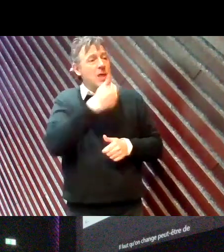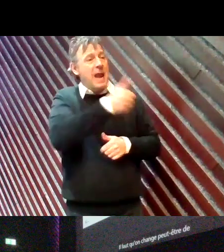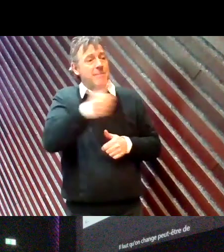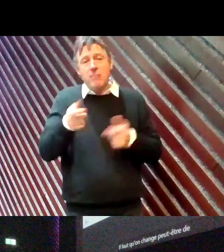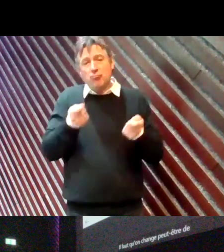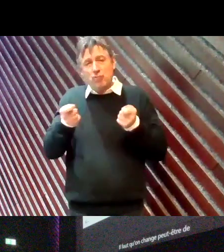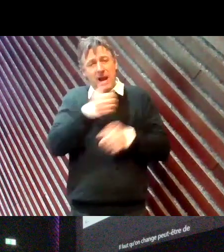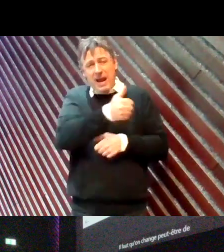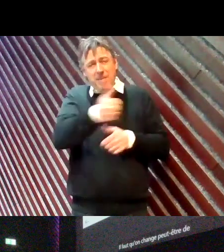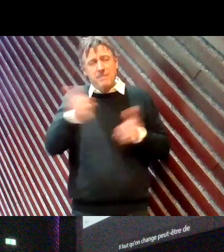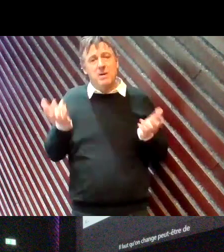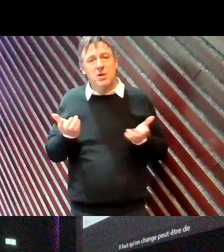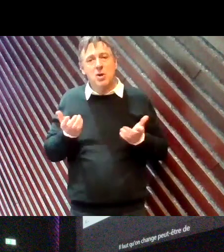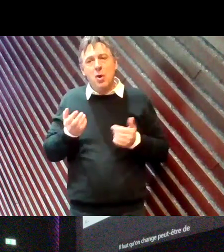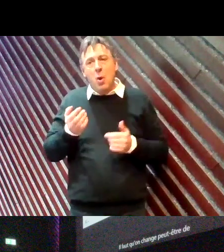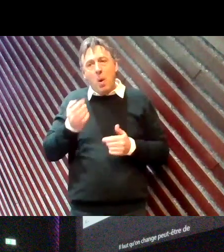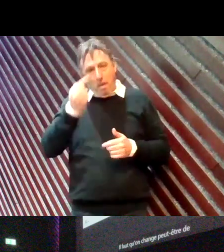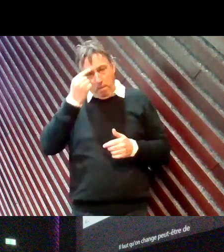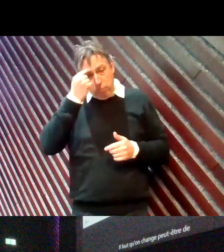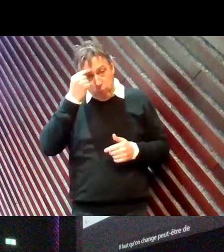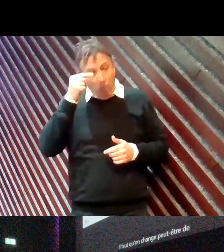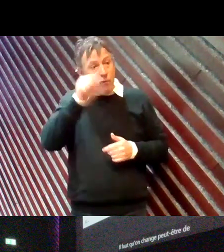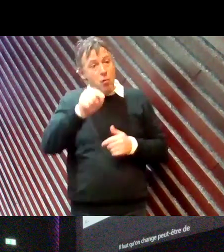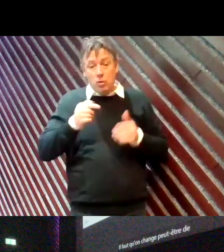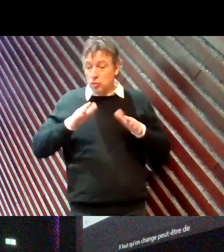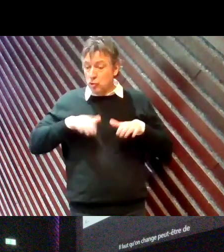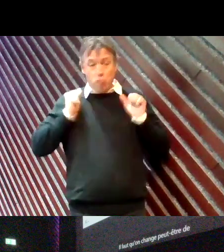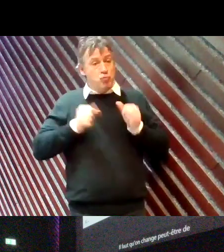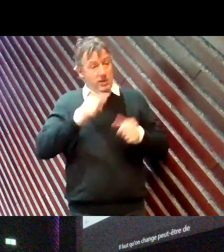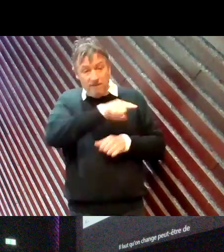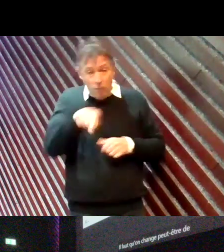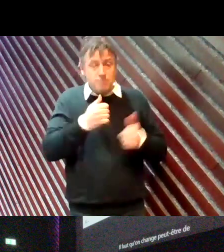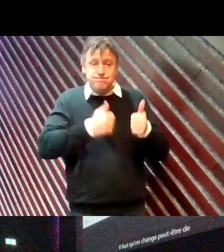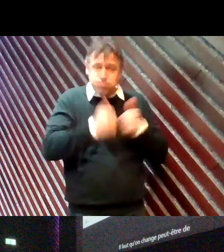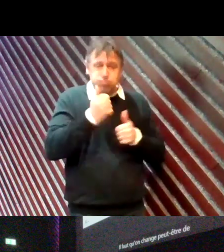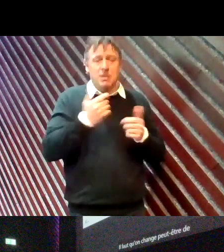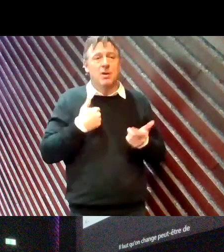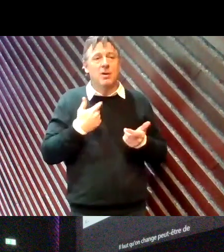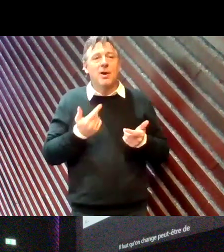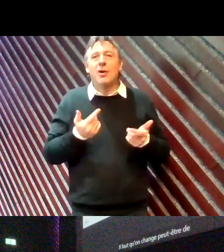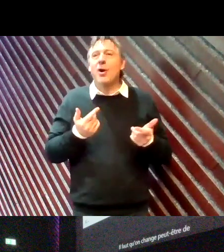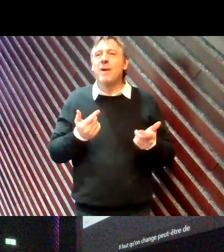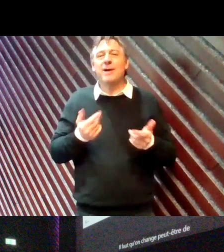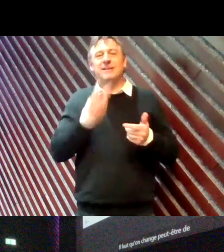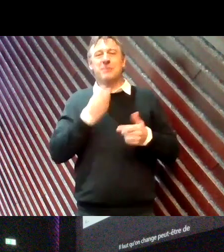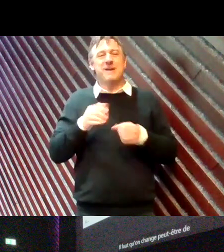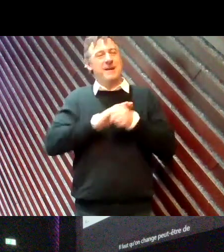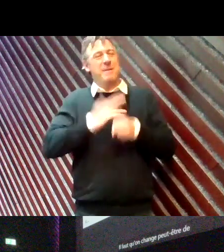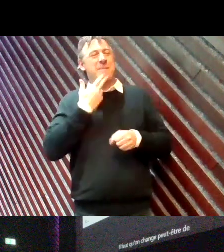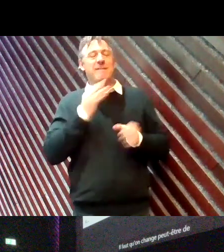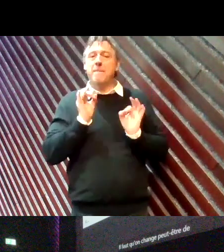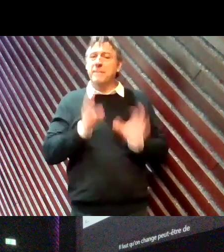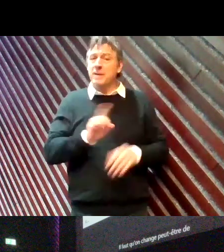le rien pour nous, sans nous, n pas un slogan, ce n pas une option, ce n pas la cerise sur le gâteau de la citoyenneté.